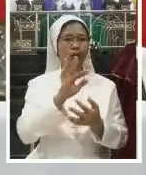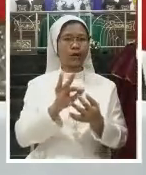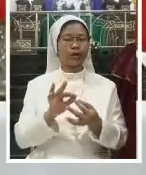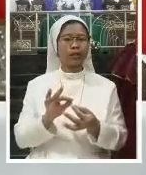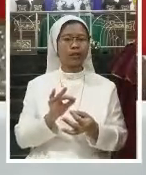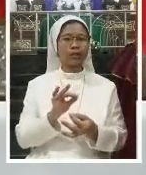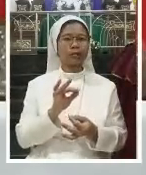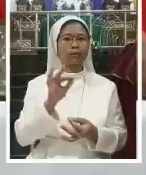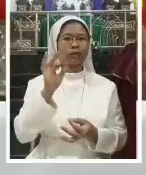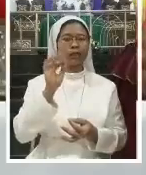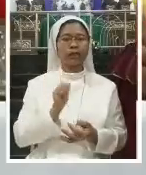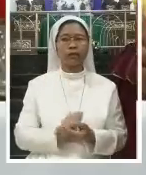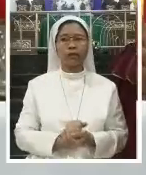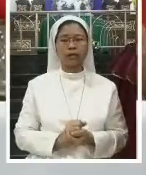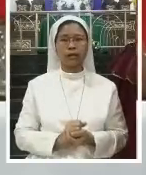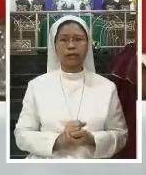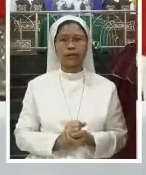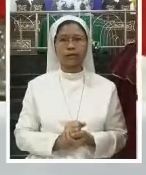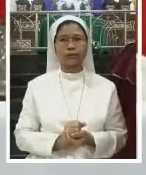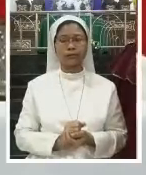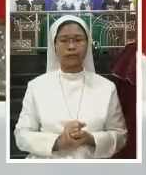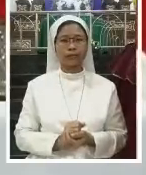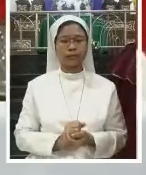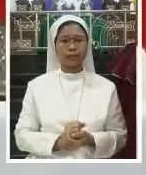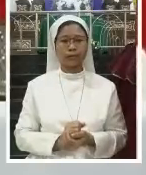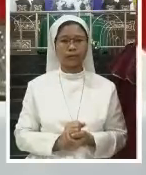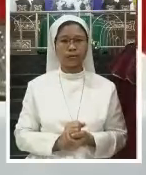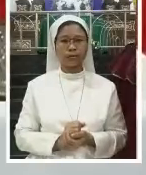Sa imong Espiritu.